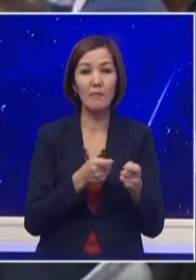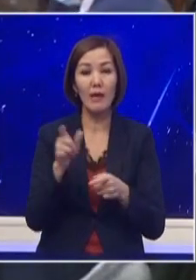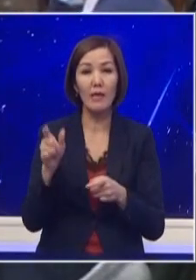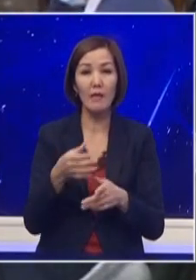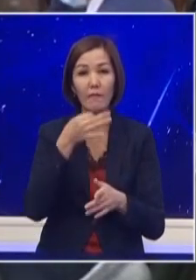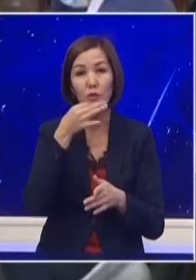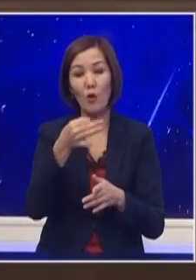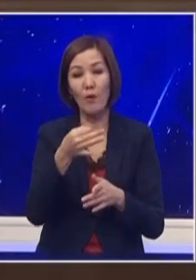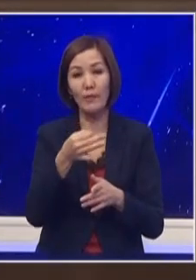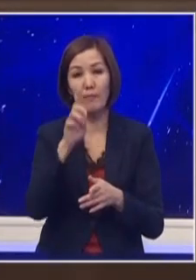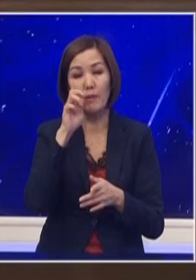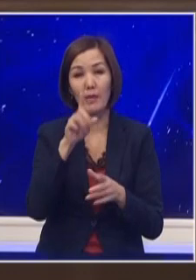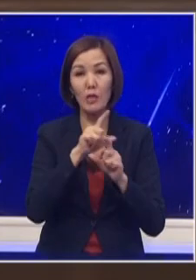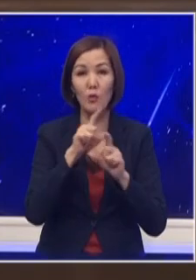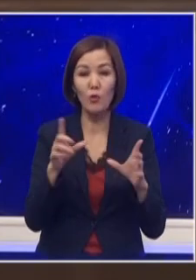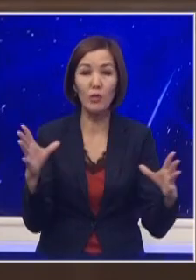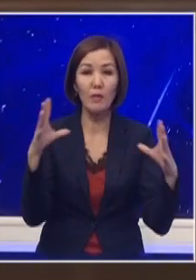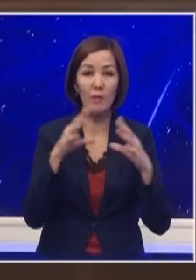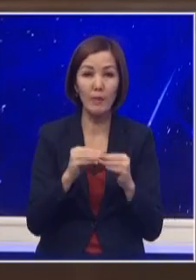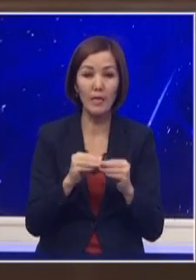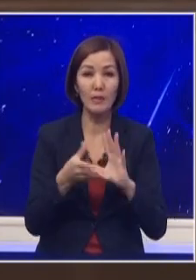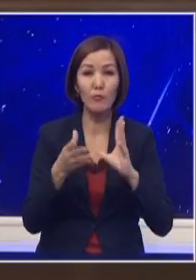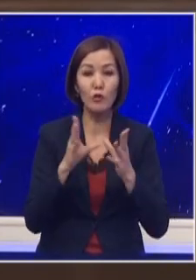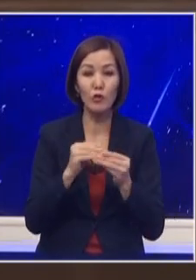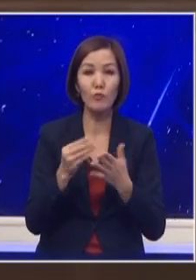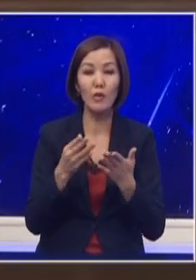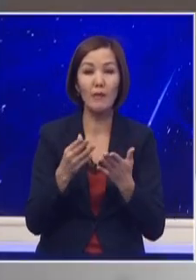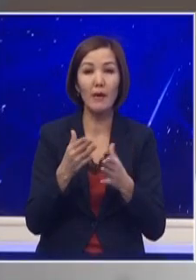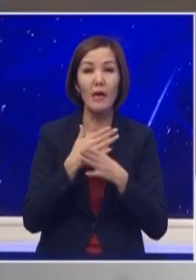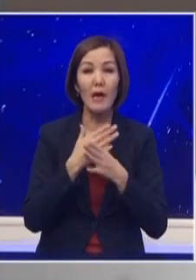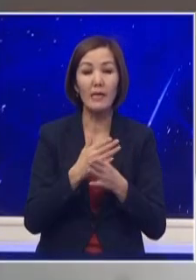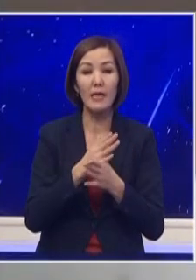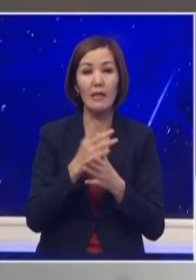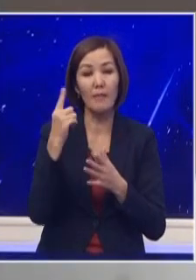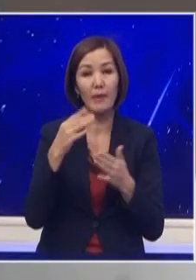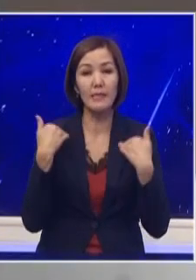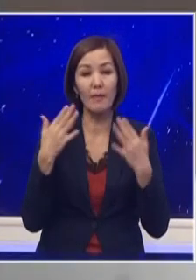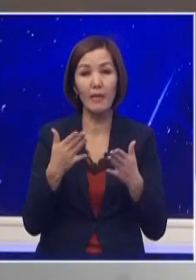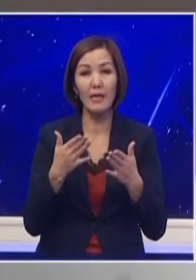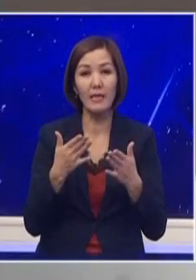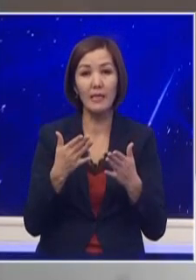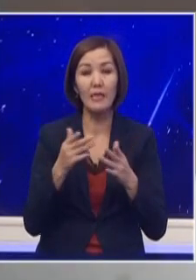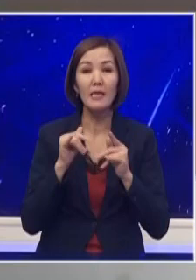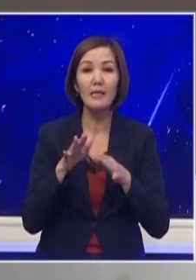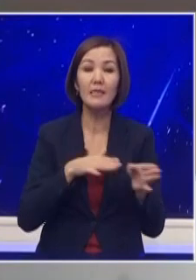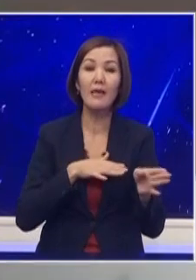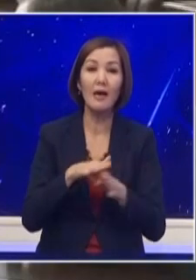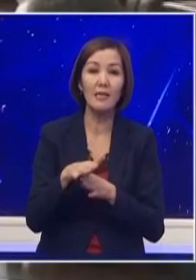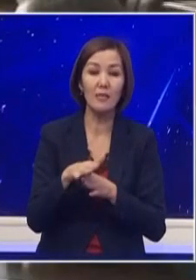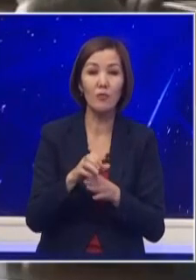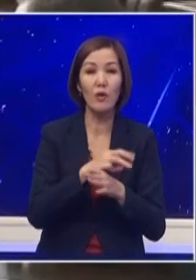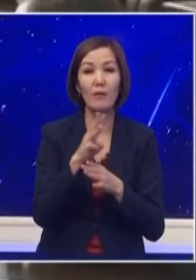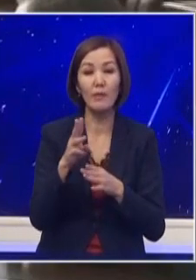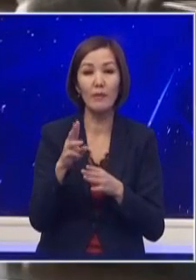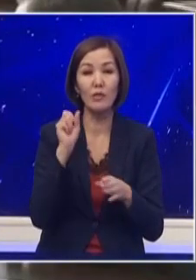жауаптыларға мүдделі мемлекеттік органдармен бірлесіп, тұжырымдамаға негізделген бастамалардың тиімді іске асырылуын